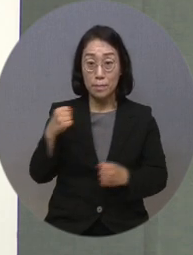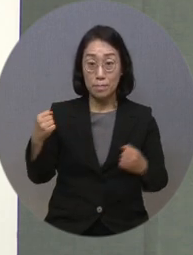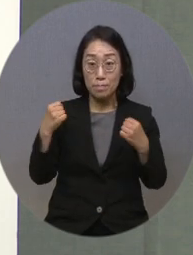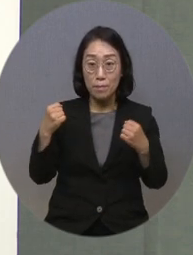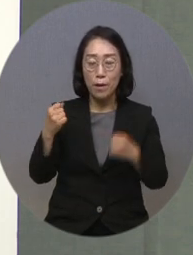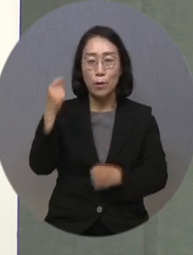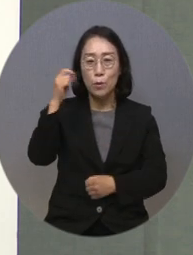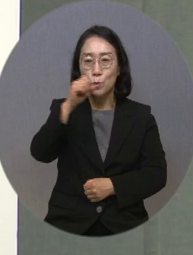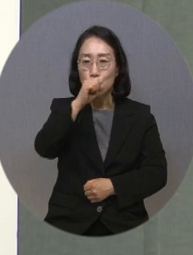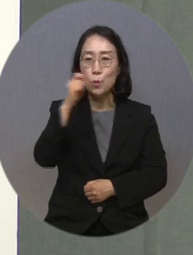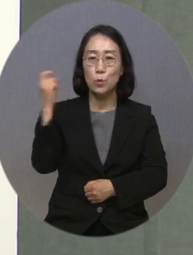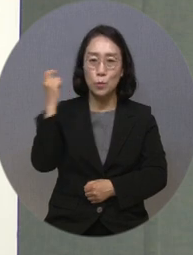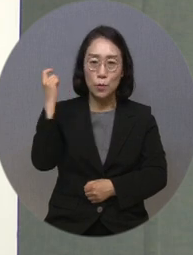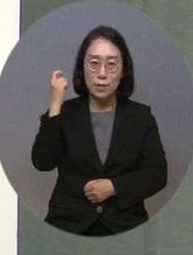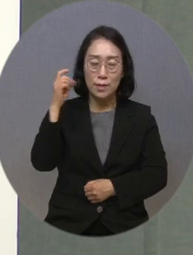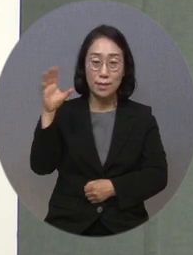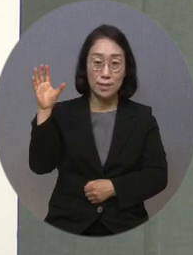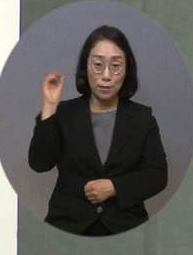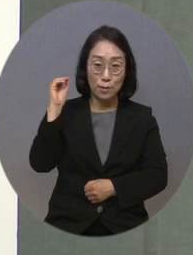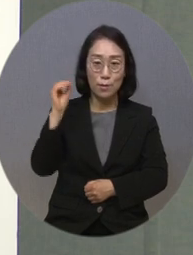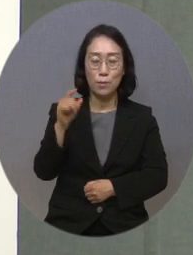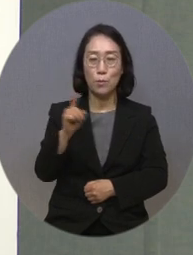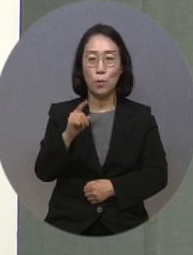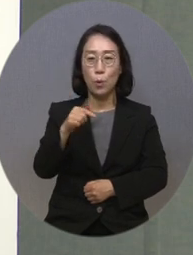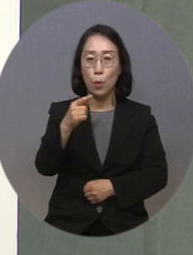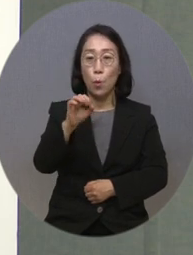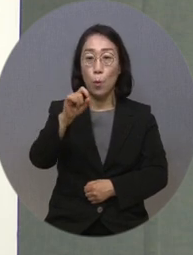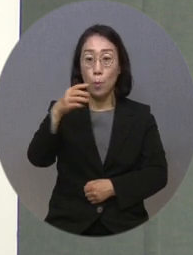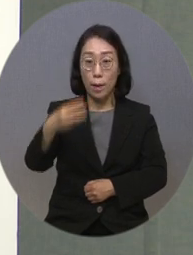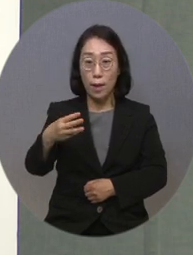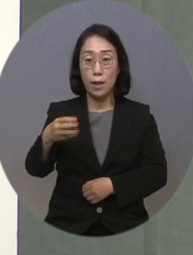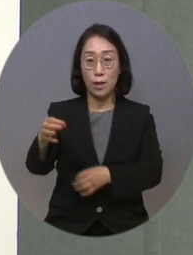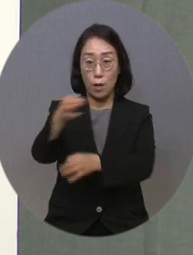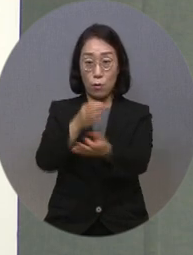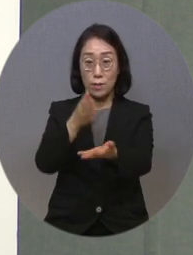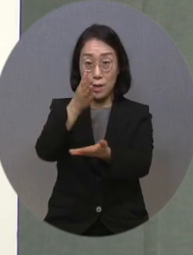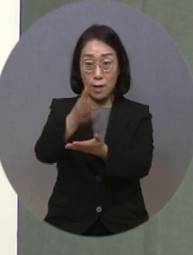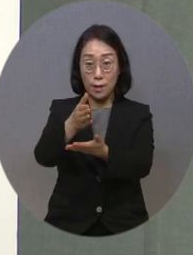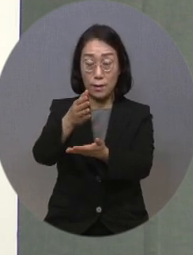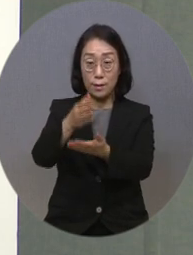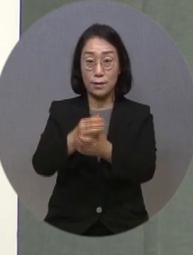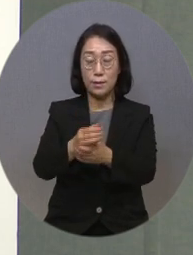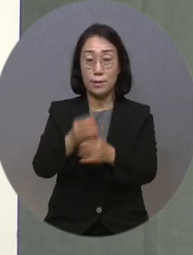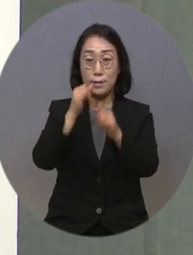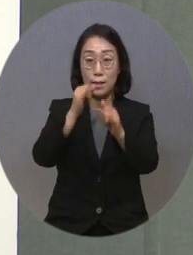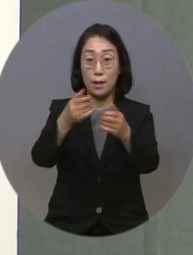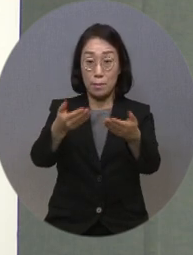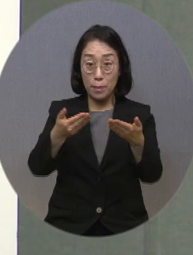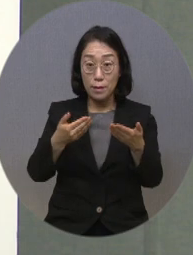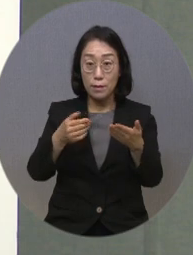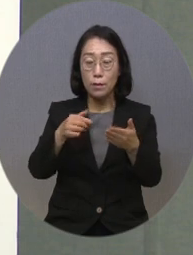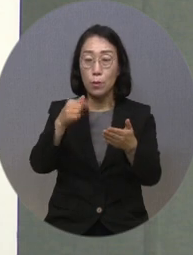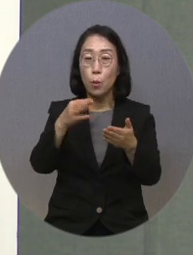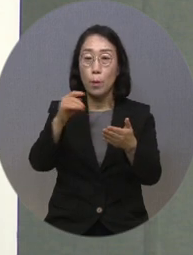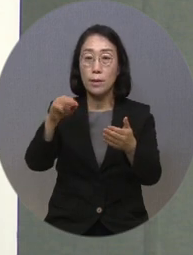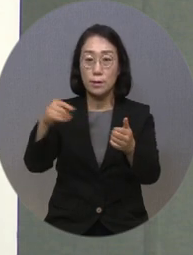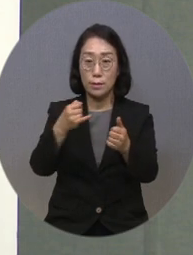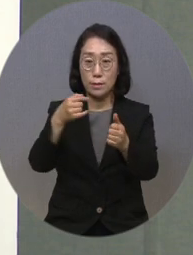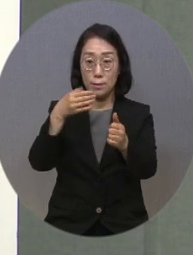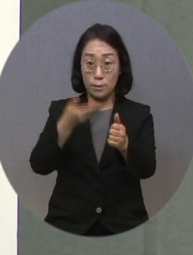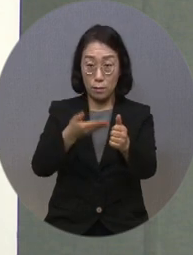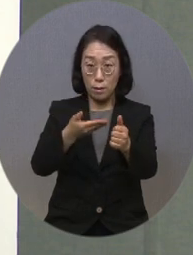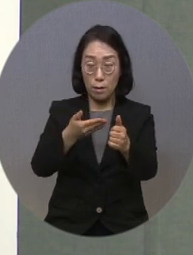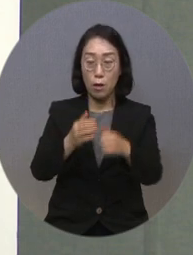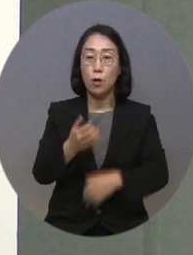전해왔습니다. 노벨 경제학상을 받은 뉴욕대학의 토마스 사전트 교수가